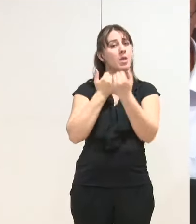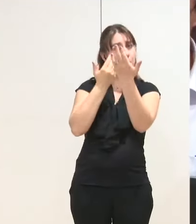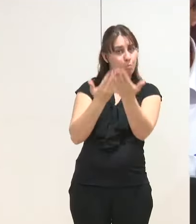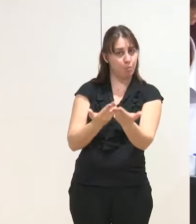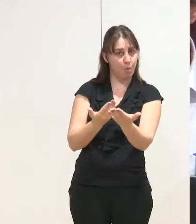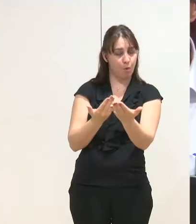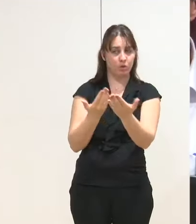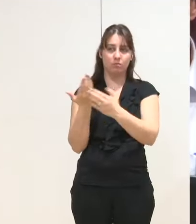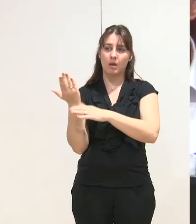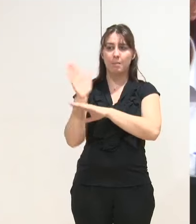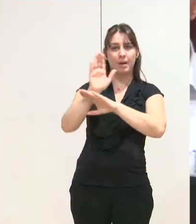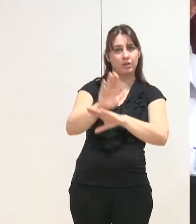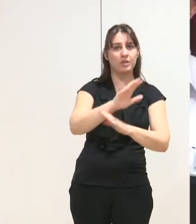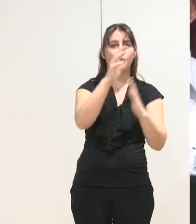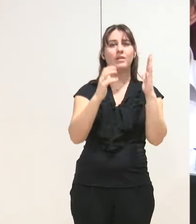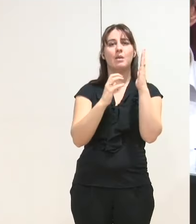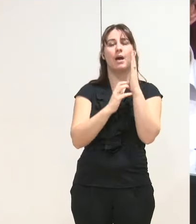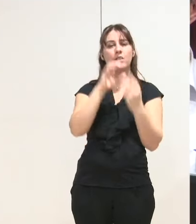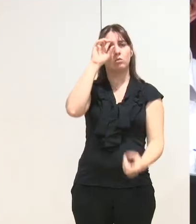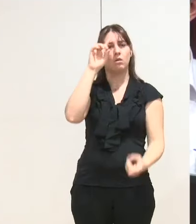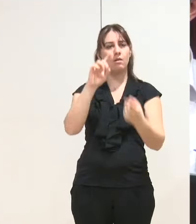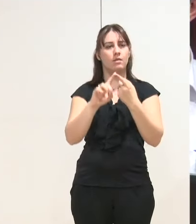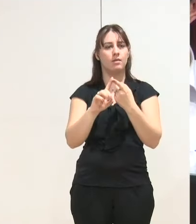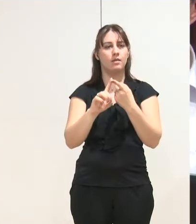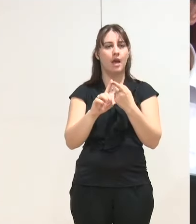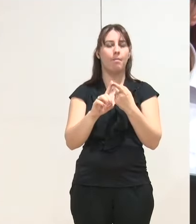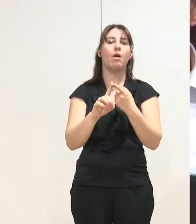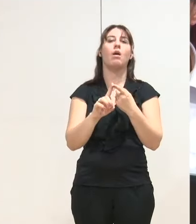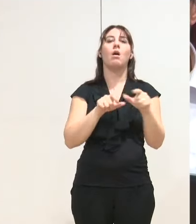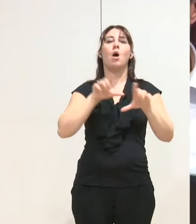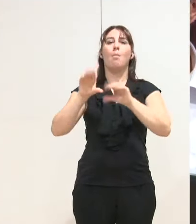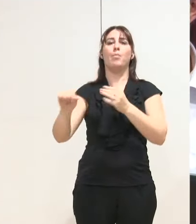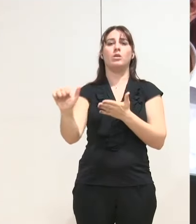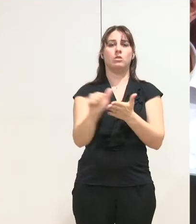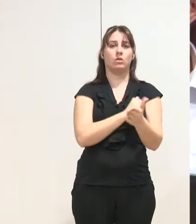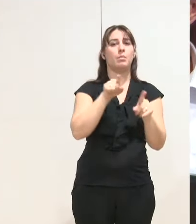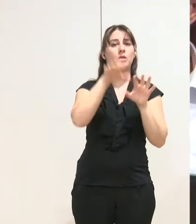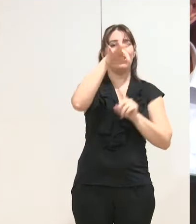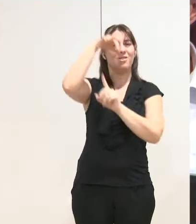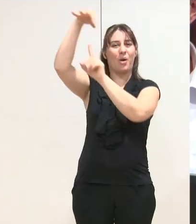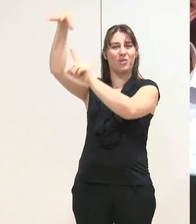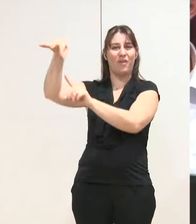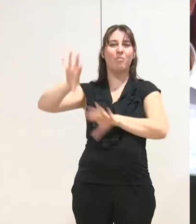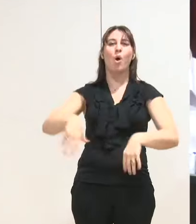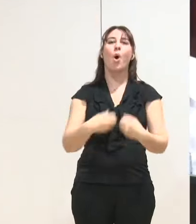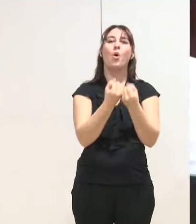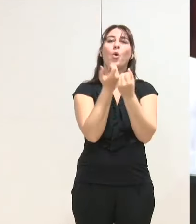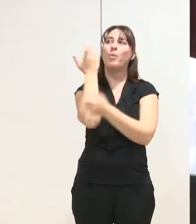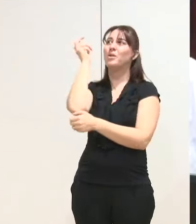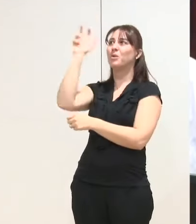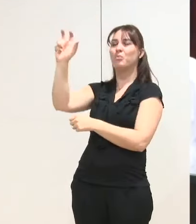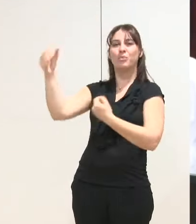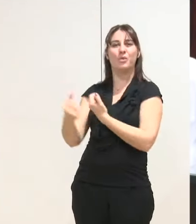fois la délibération concernant les transferts et suppressions de postes dans le cadre des transferts de compétences à la